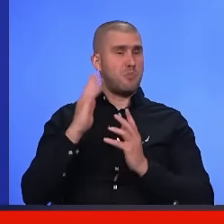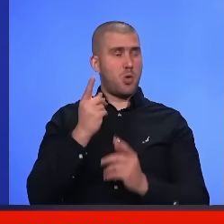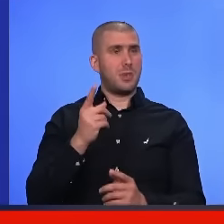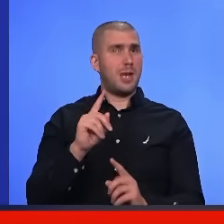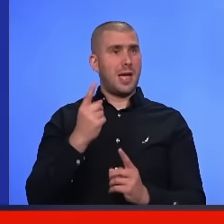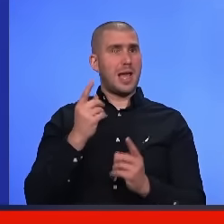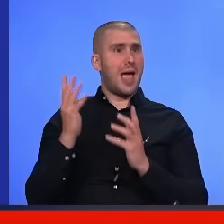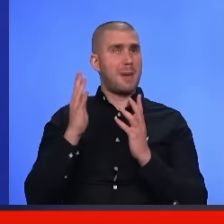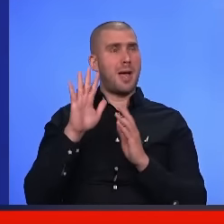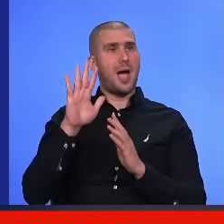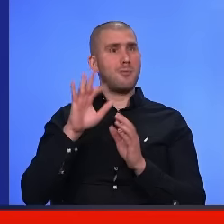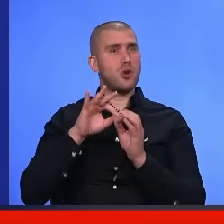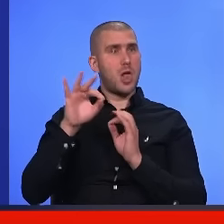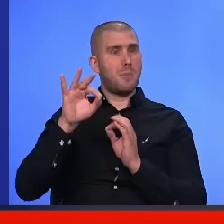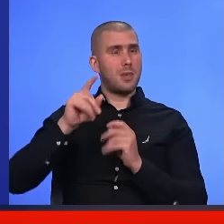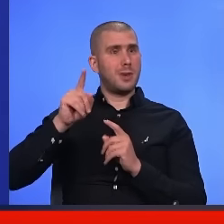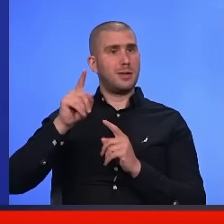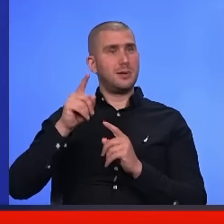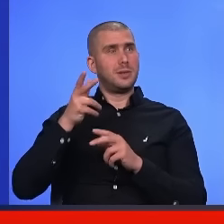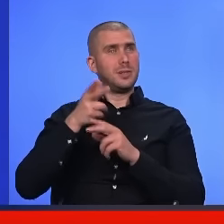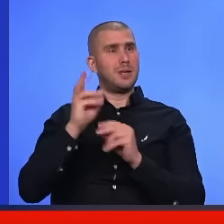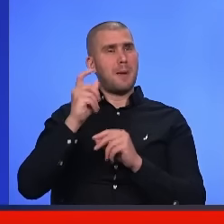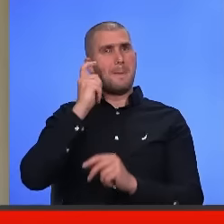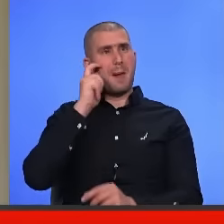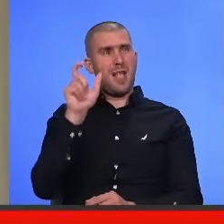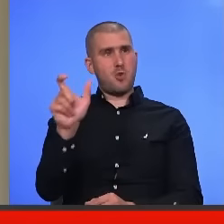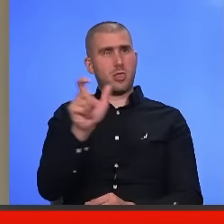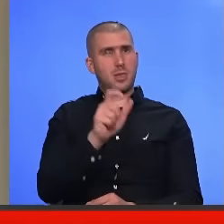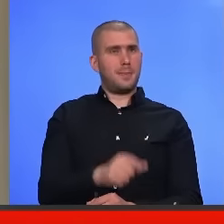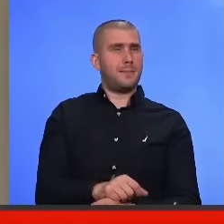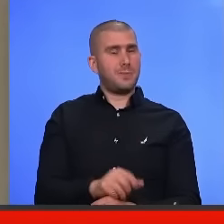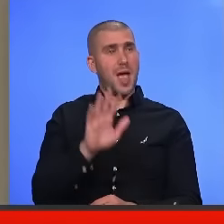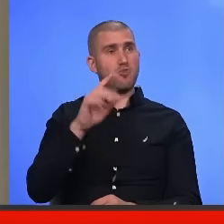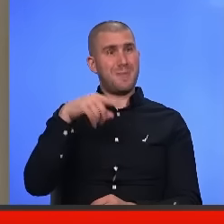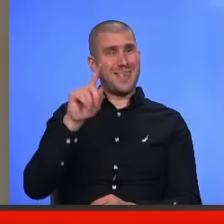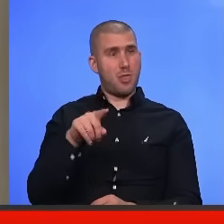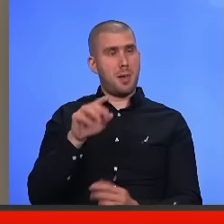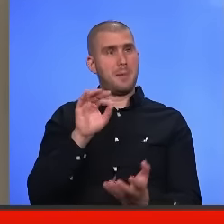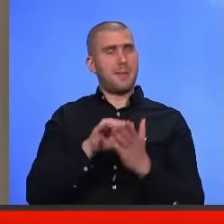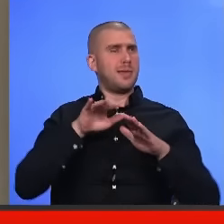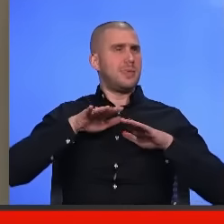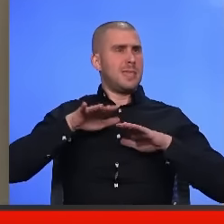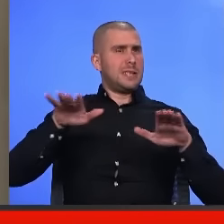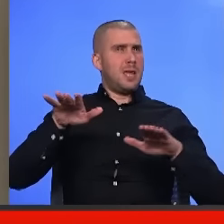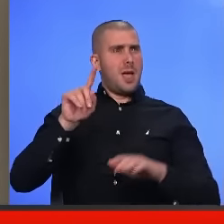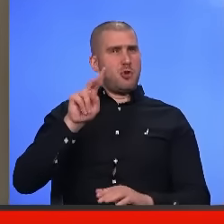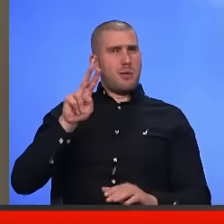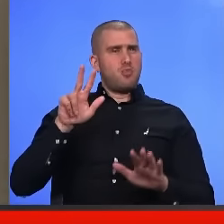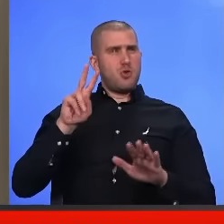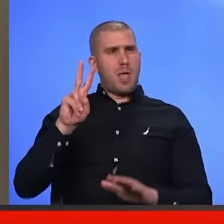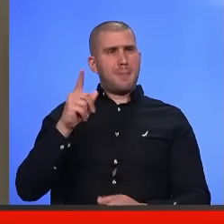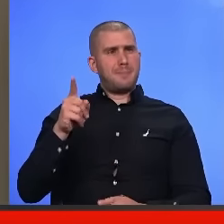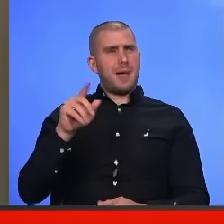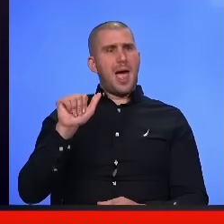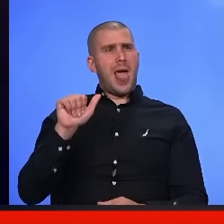at 16,000 feet caught on cell phone video. 5 בינואר, במהלך טיסה 1282